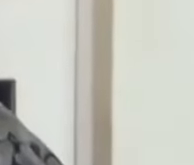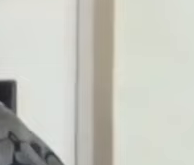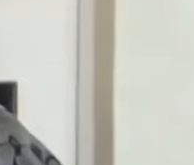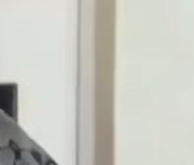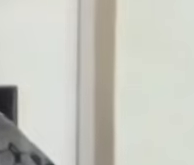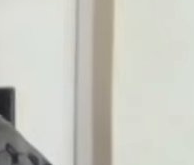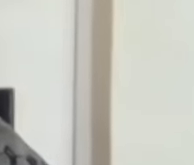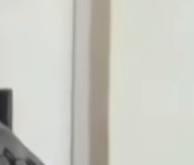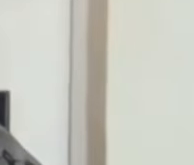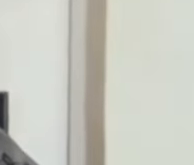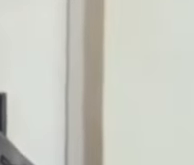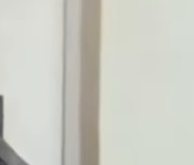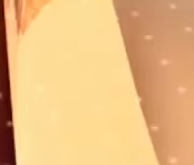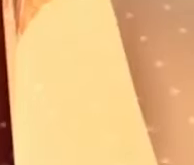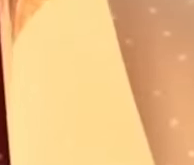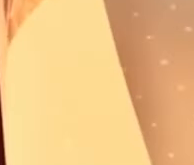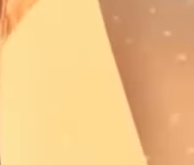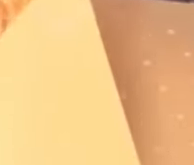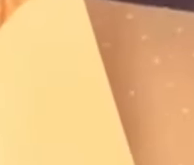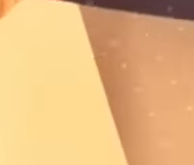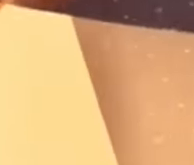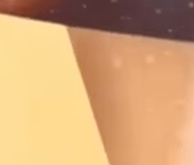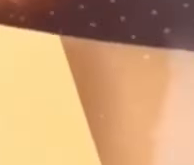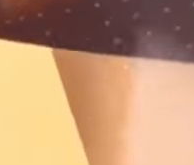kino simanyi nti oli kisasula.